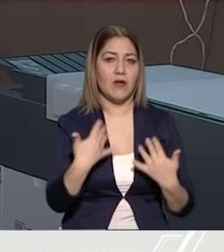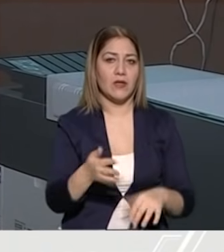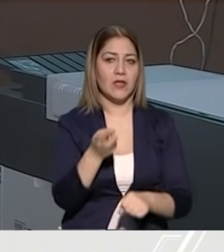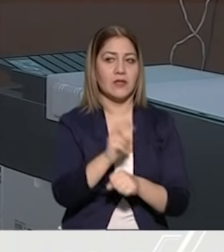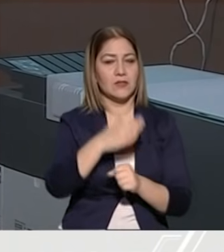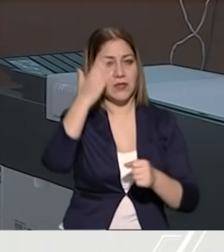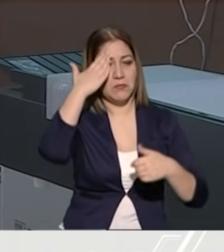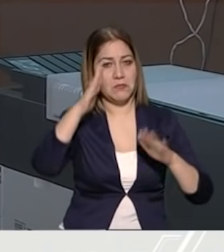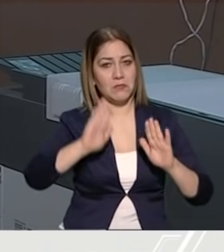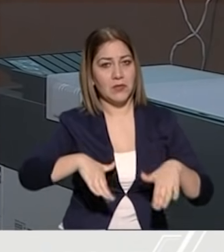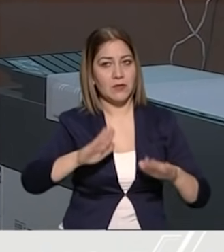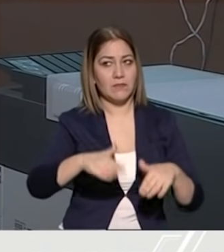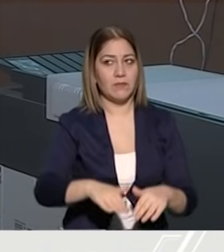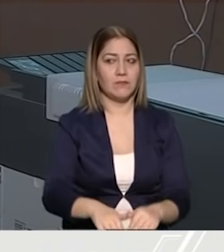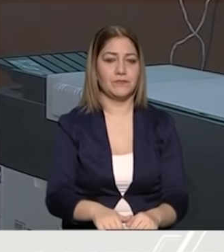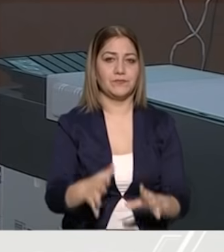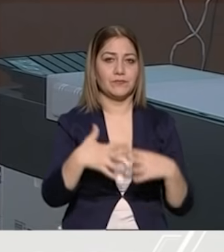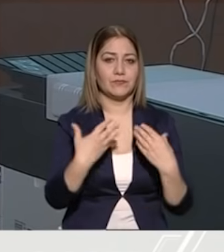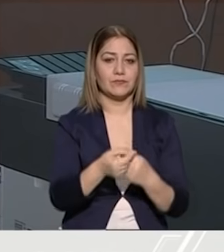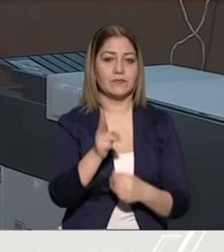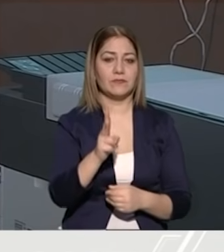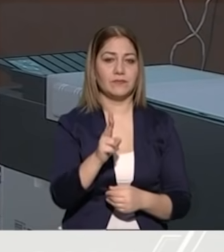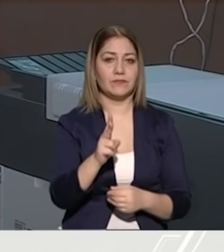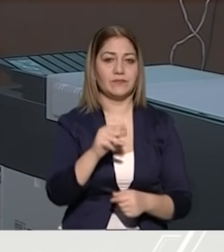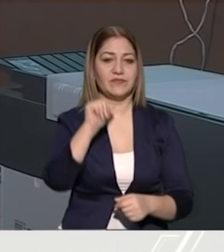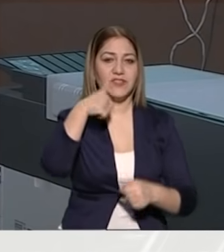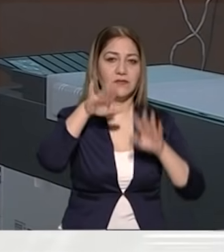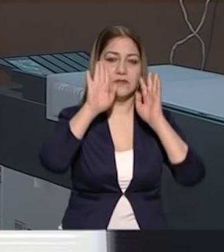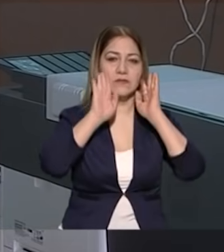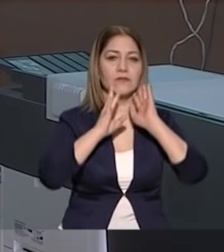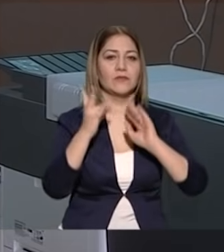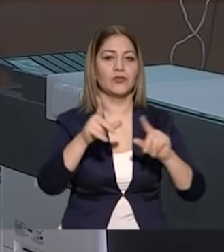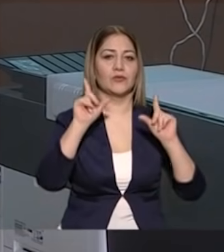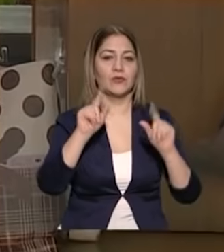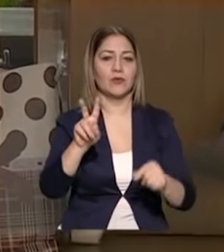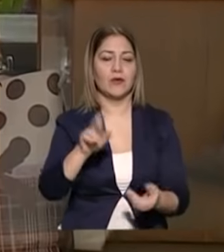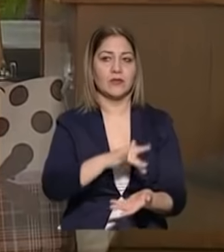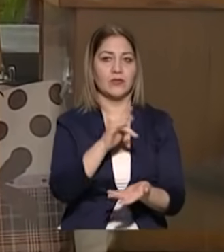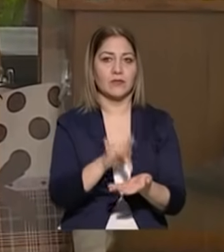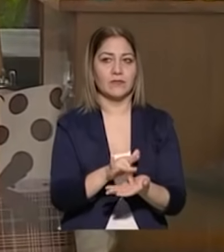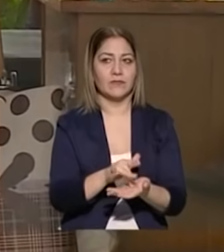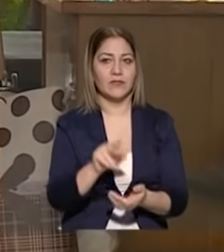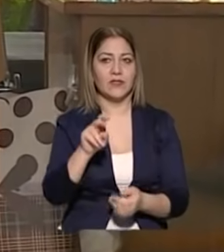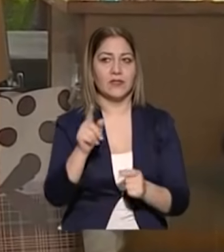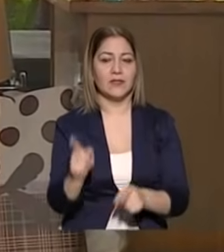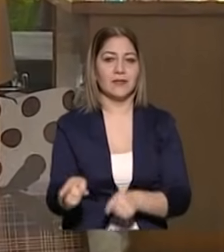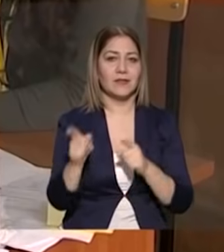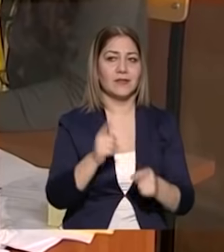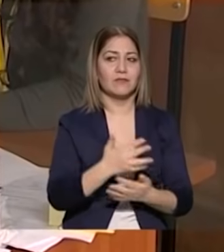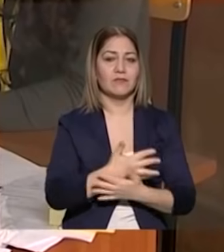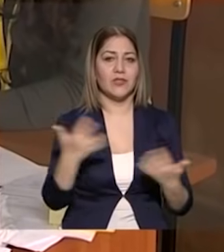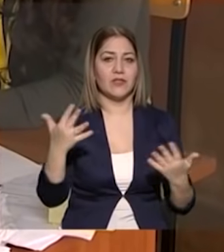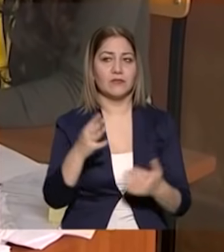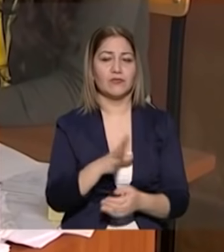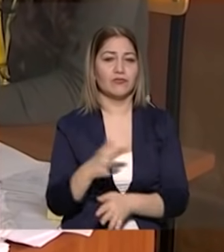են մնալու ուրեմն այն ընտանիքները, ովքեր որ հաջորդ առավոտյան պետք է տեղափոխվեն Ստեփանակերտ։ Արցախից տեղահանվածների մեծ